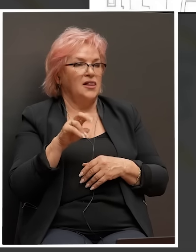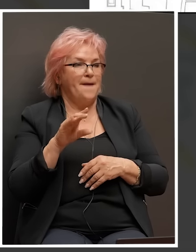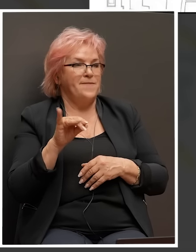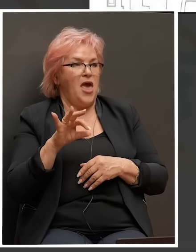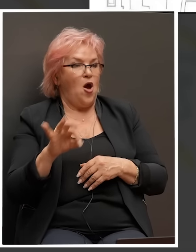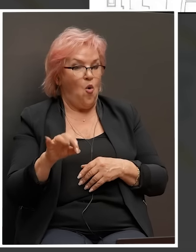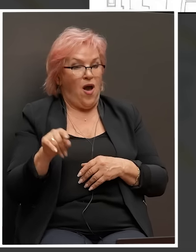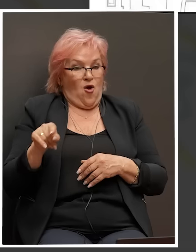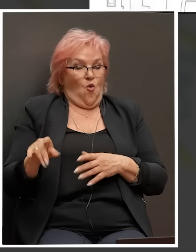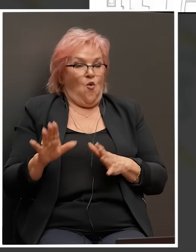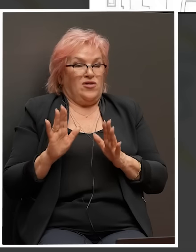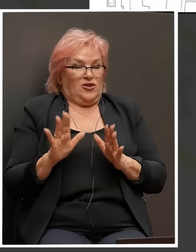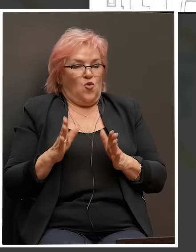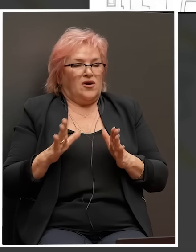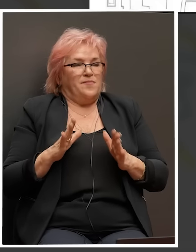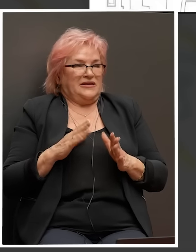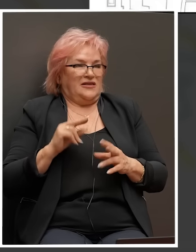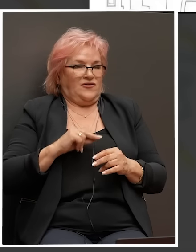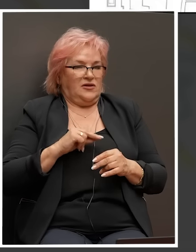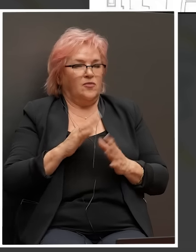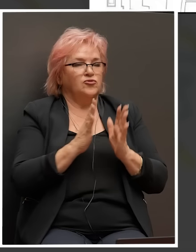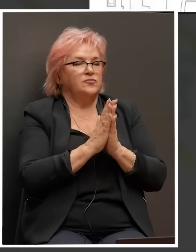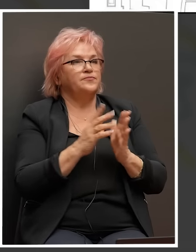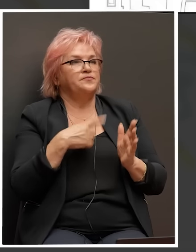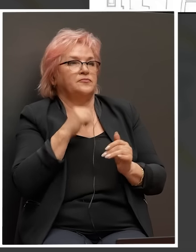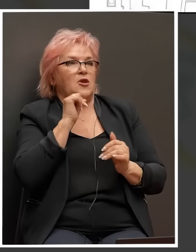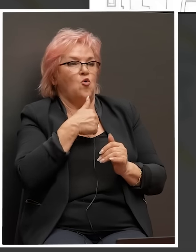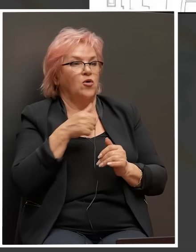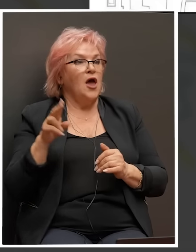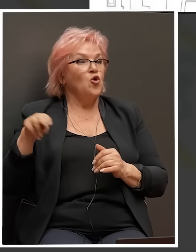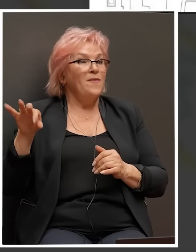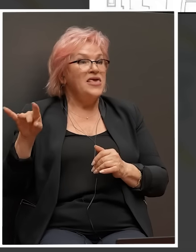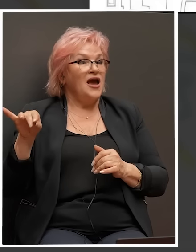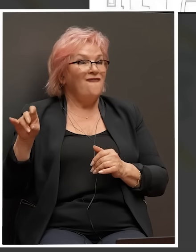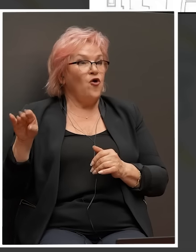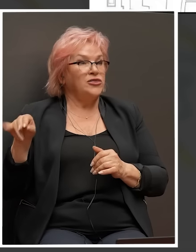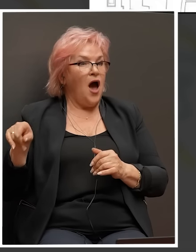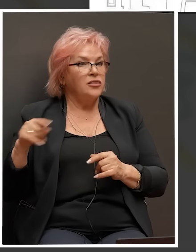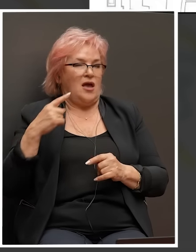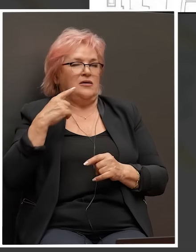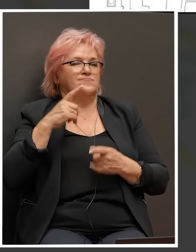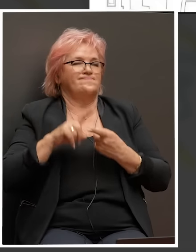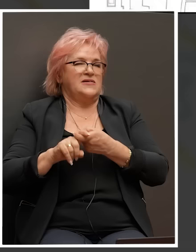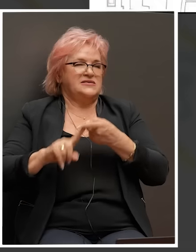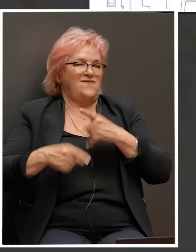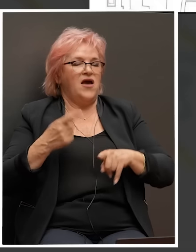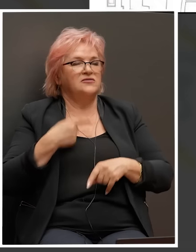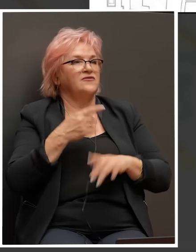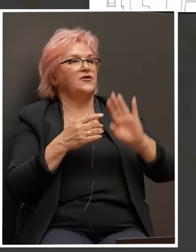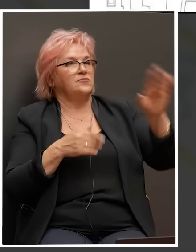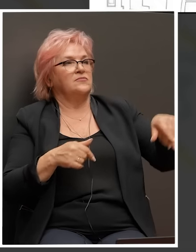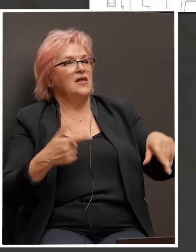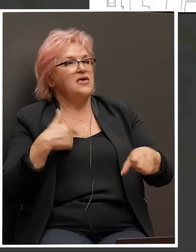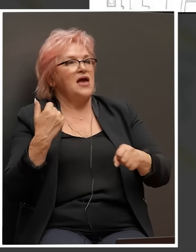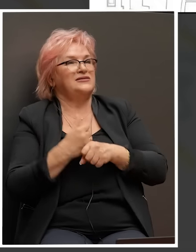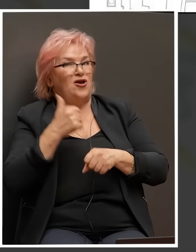А Бартоломео Монатти только на подготовительные работы просит год. Доменико Фонтана, воспользовавшись, так сказать, старыми связями, приходит и говорит, я все